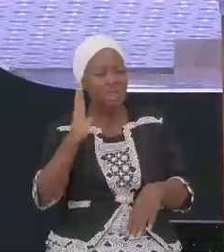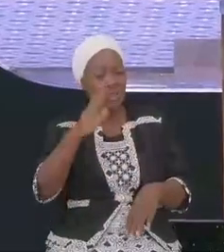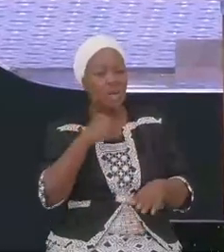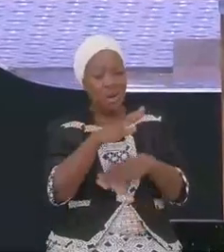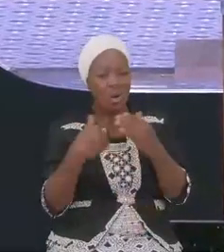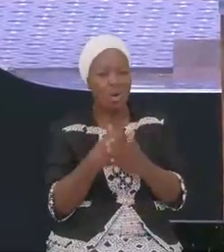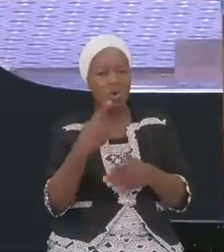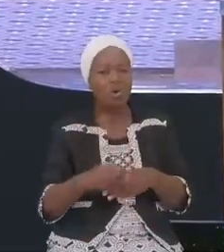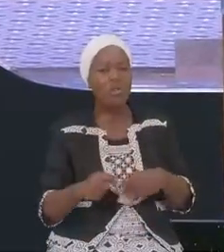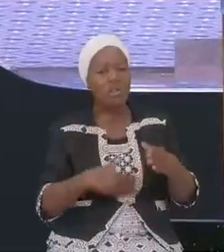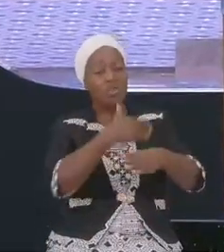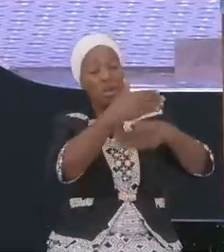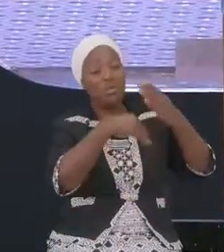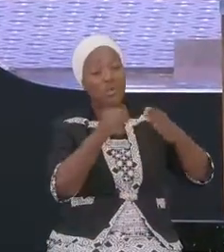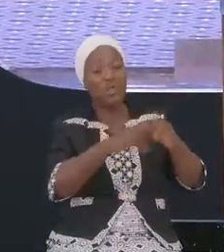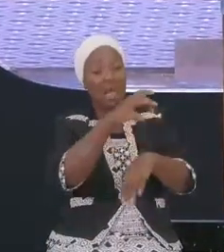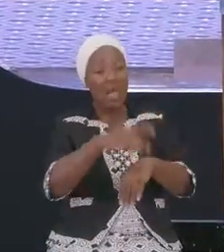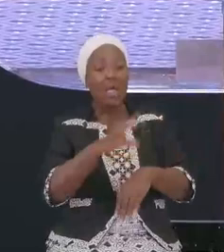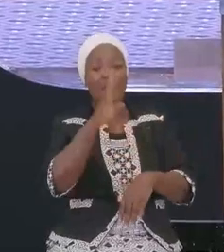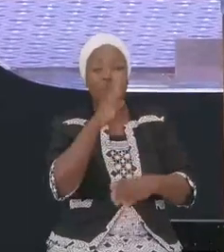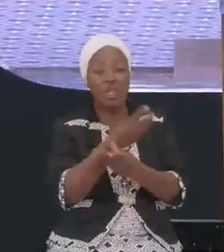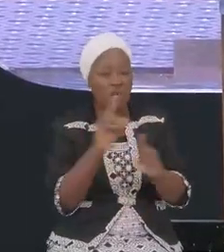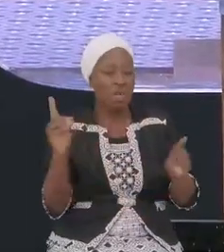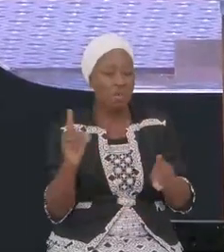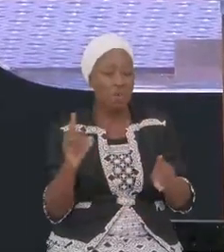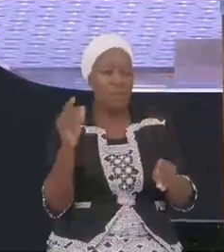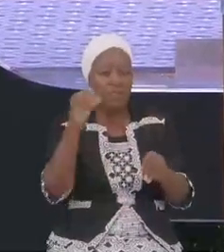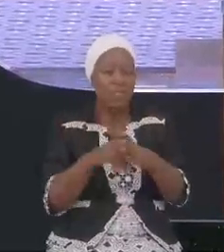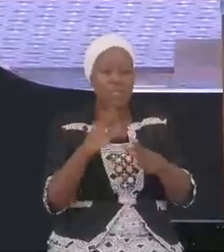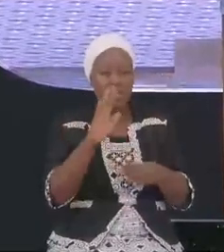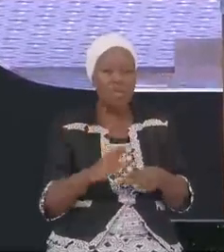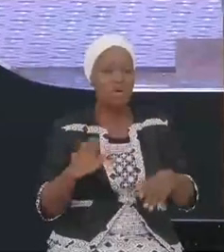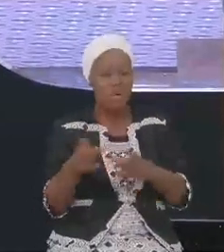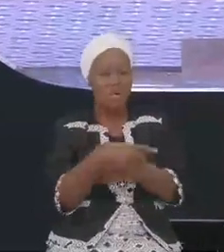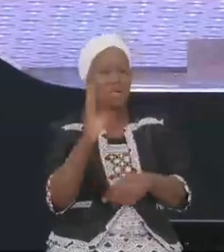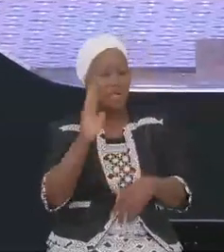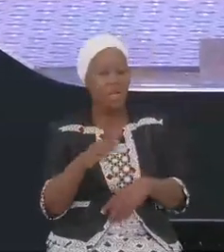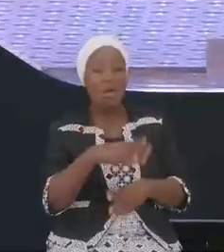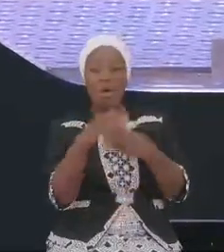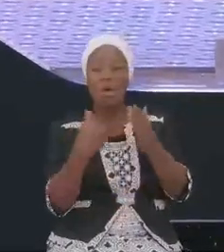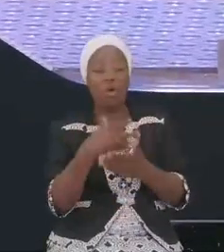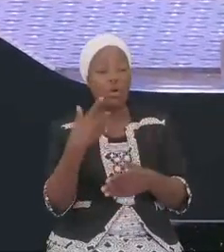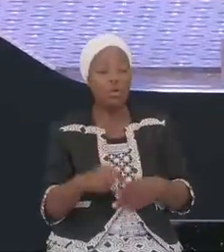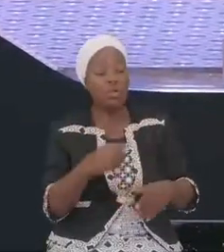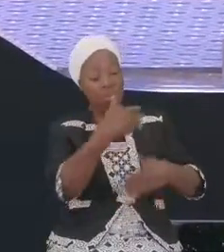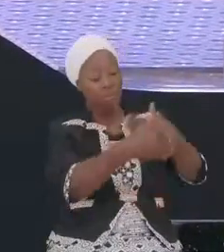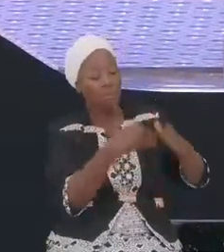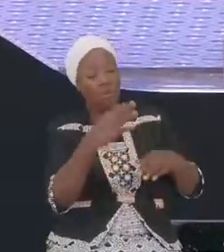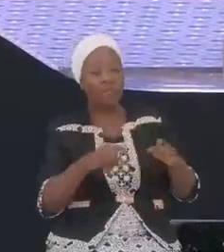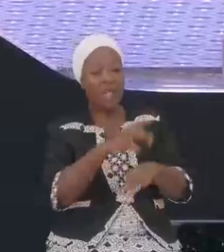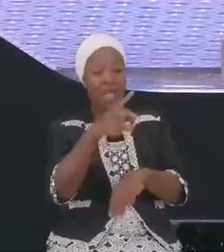Toutes les familles de la terre seront bénies, délivrées, sauvées en ta postérité. Toutes les familles de la terre